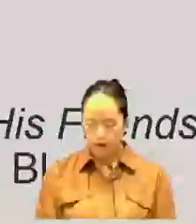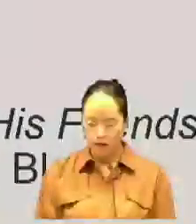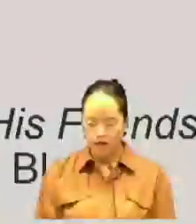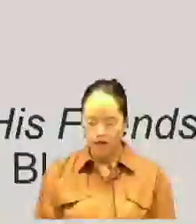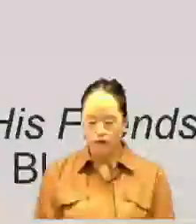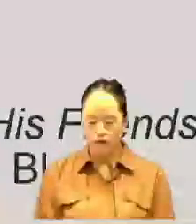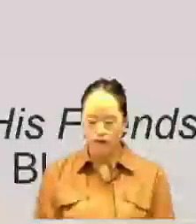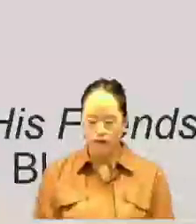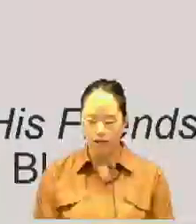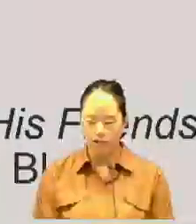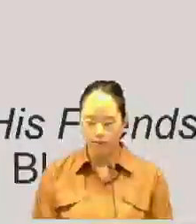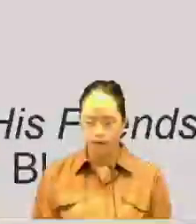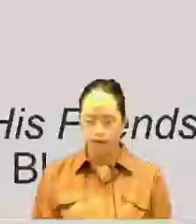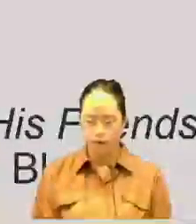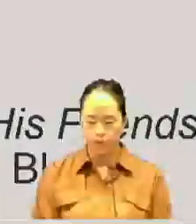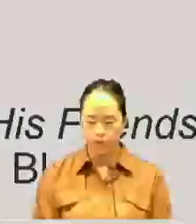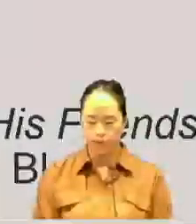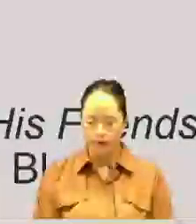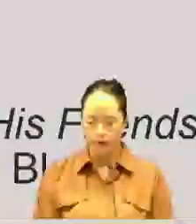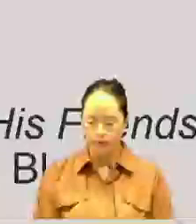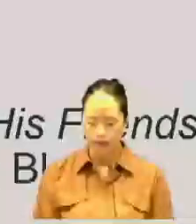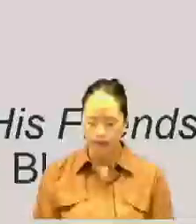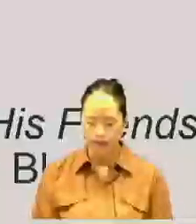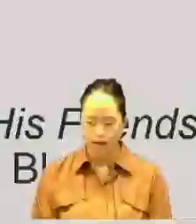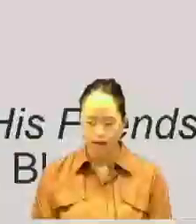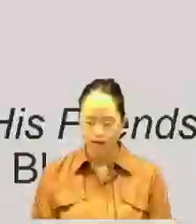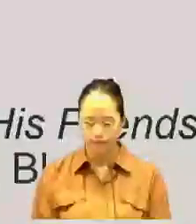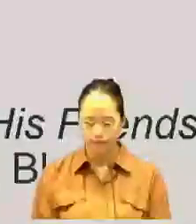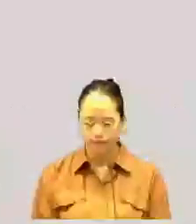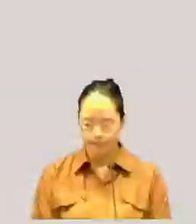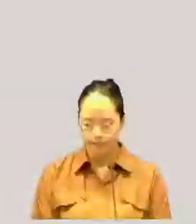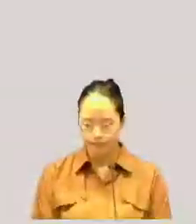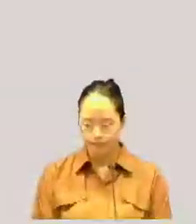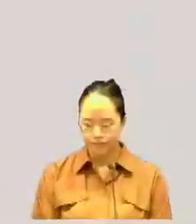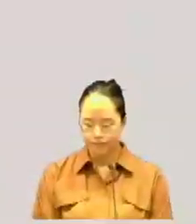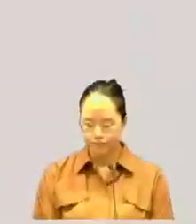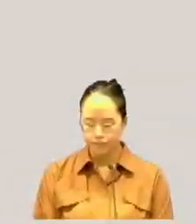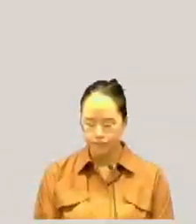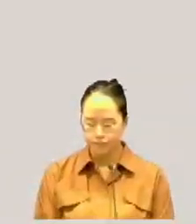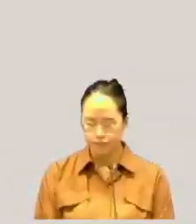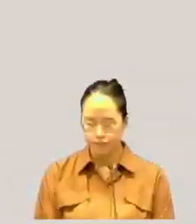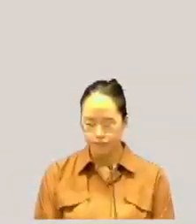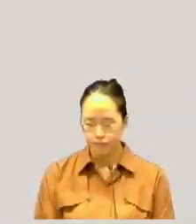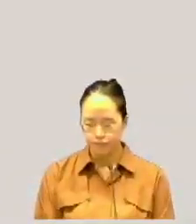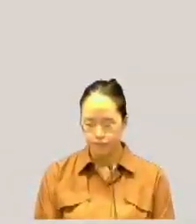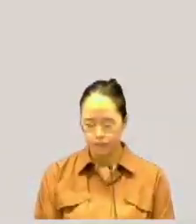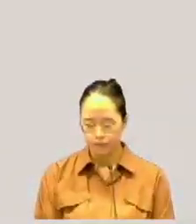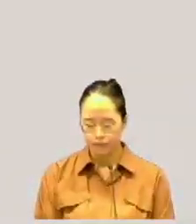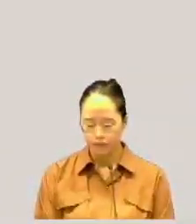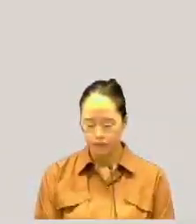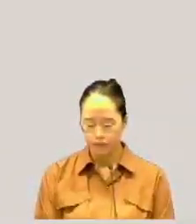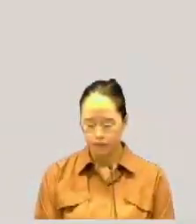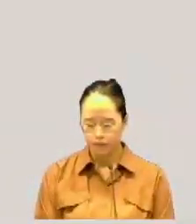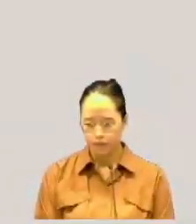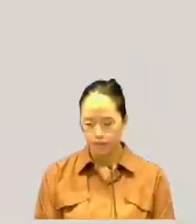他现在呢正在把他正在向上看，然后把他的口呢向神张开。